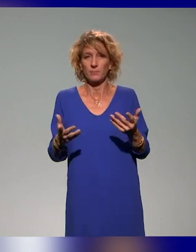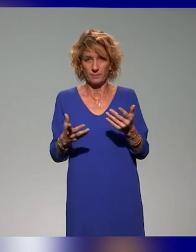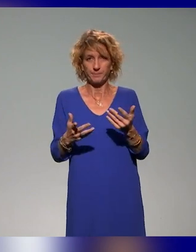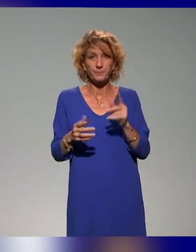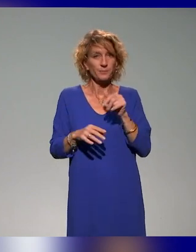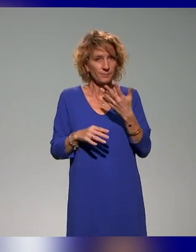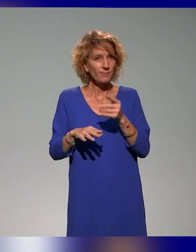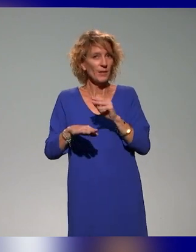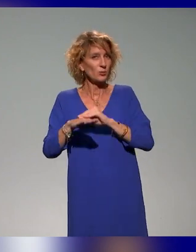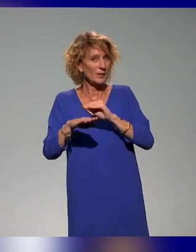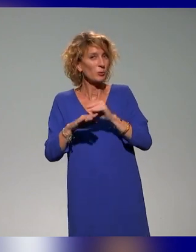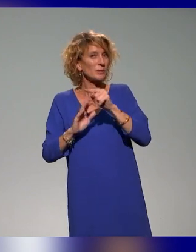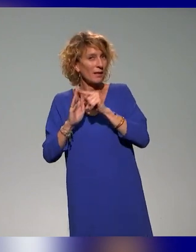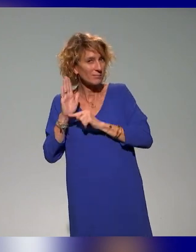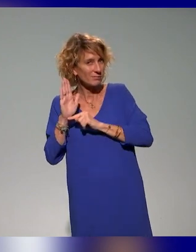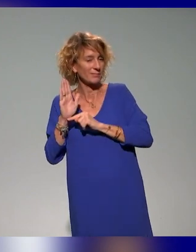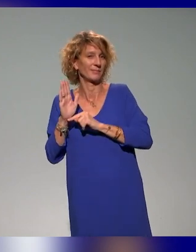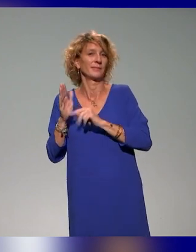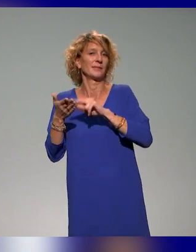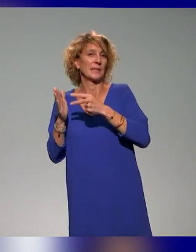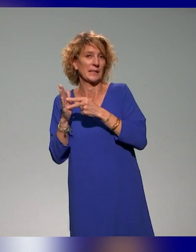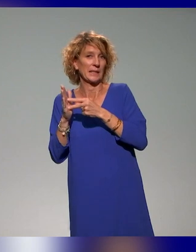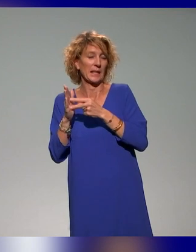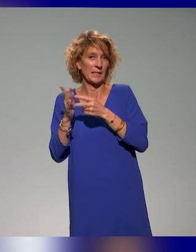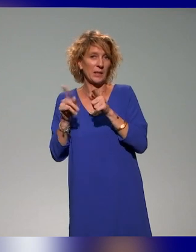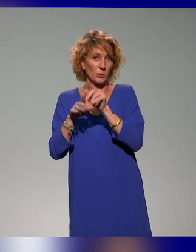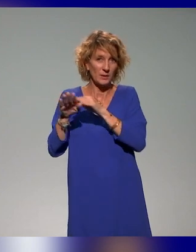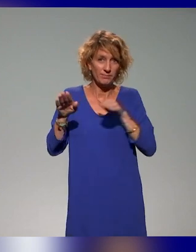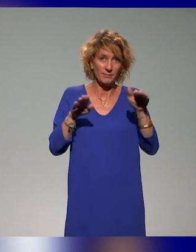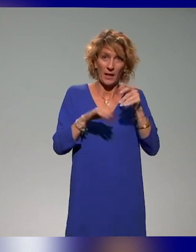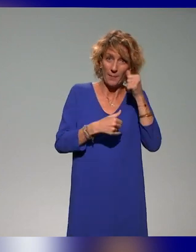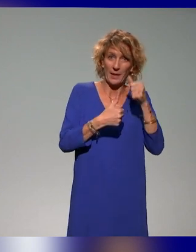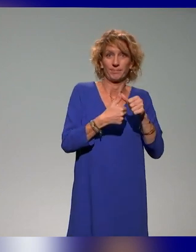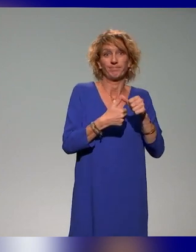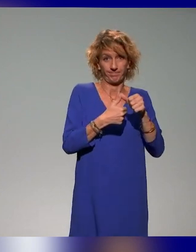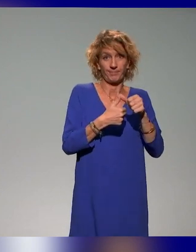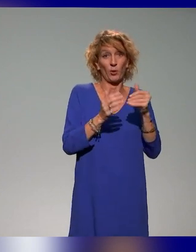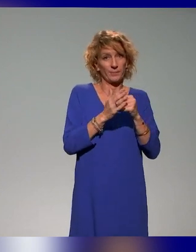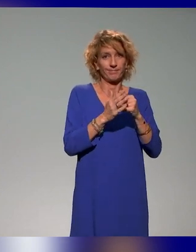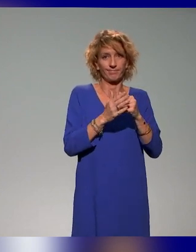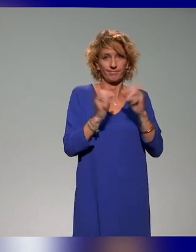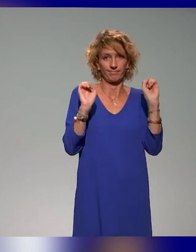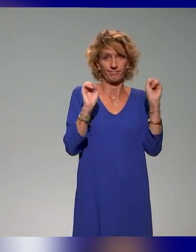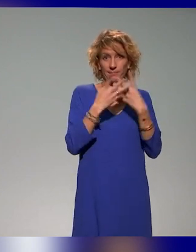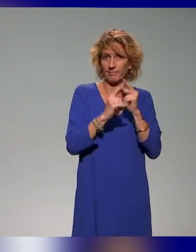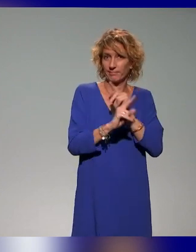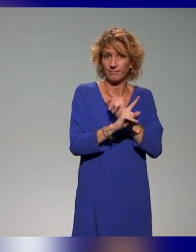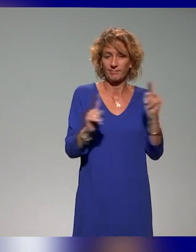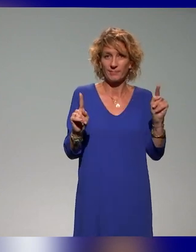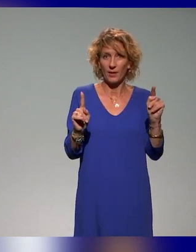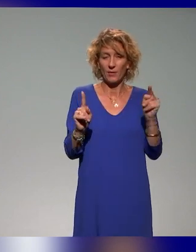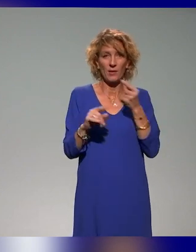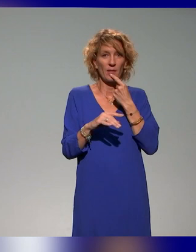qui sont plutôt d'ordre technique, rappeler d'abord que ça n'est pas magique. On peut avoir